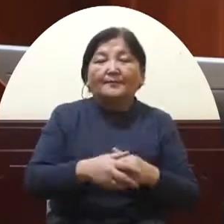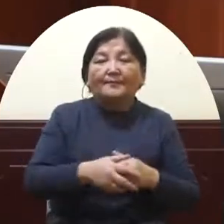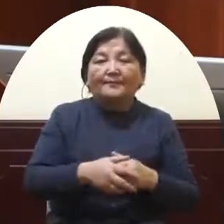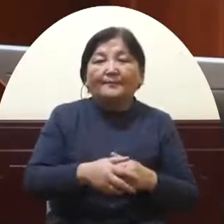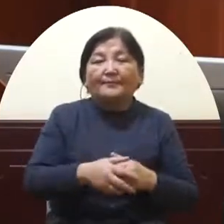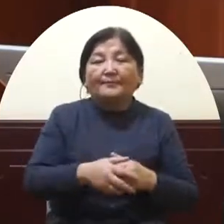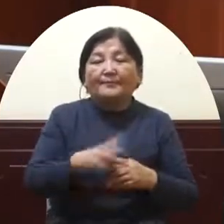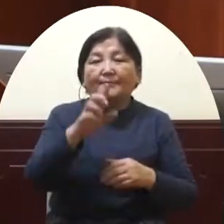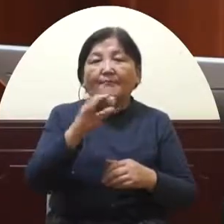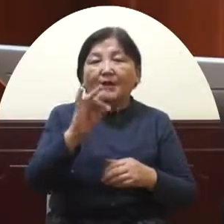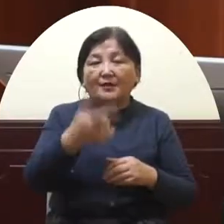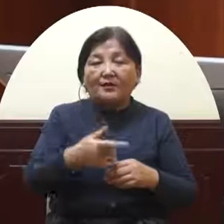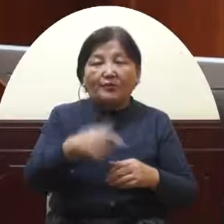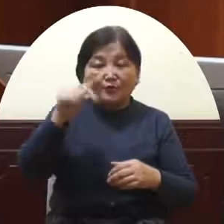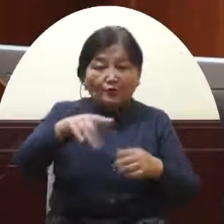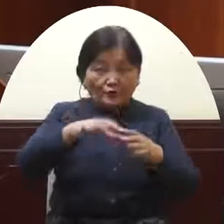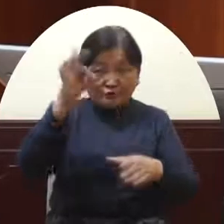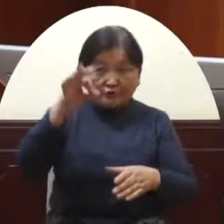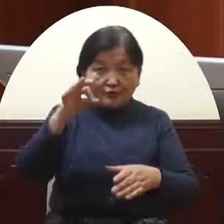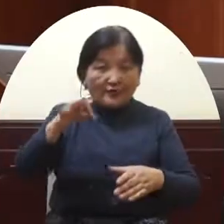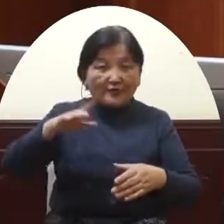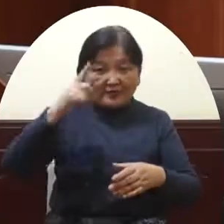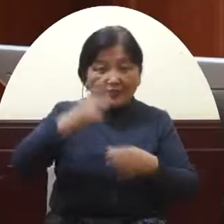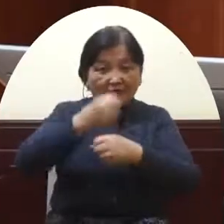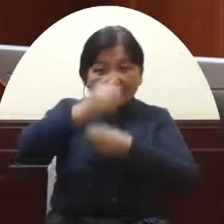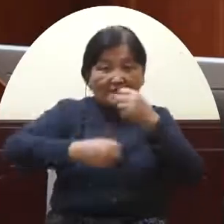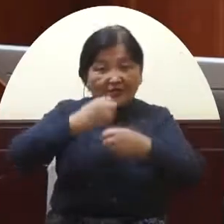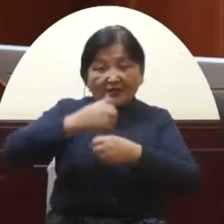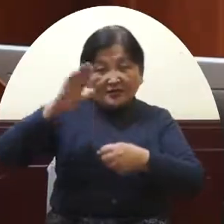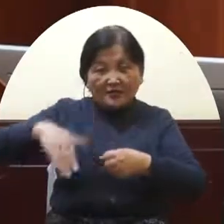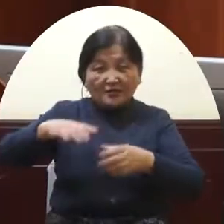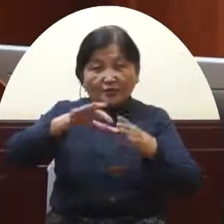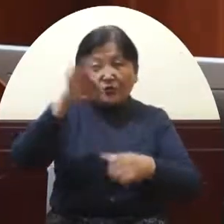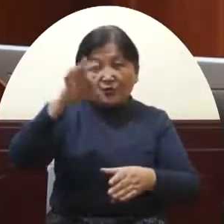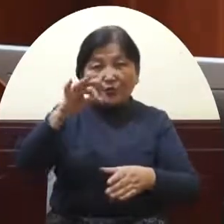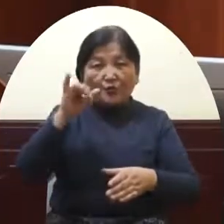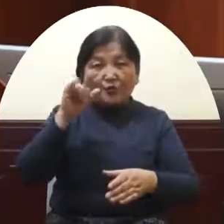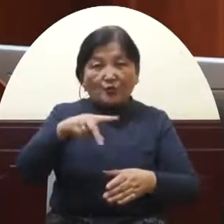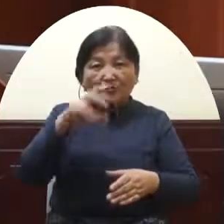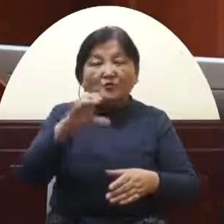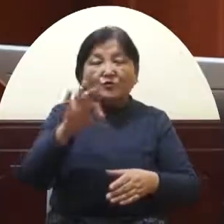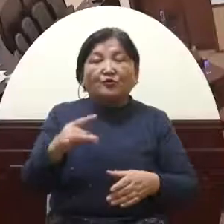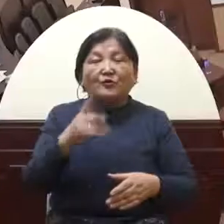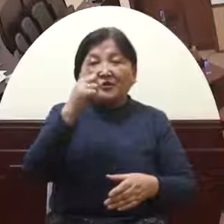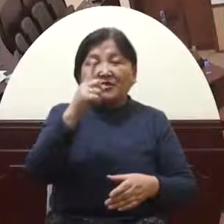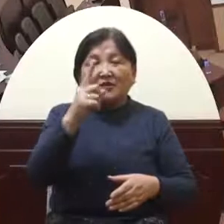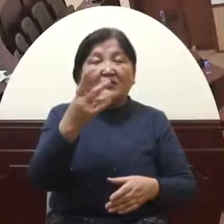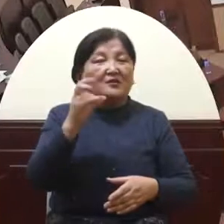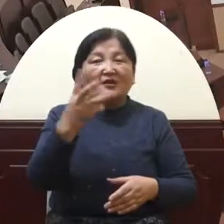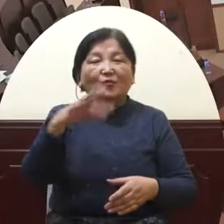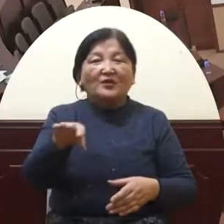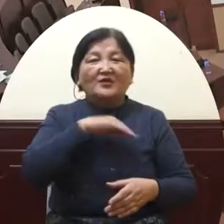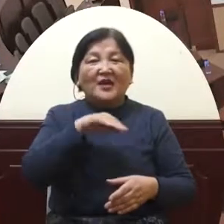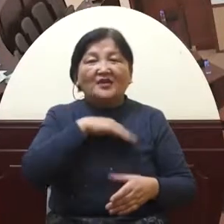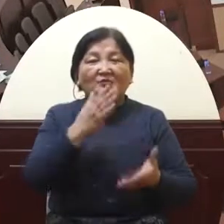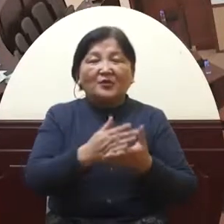Бараг одоо өнөөдрийн сонгууль маргааш эрэгчл болох сонгууль улс төрийн намуудаас би нэг зүйлээ сайж байна. Энэ ерөөсө сонгуулийн